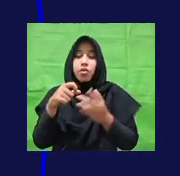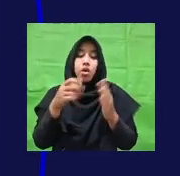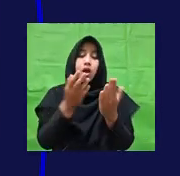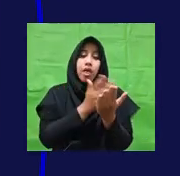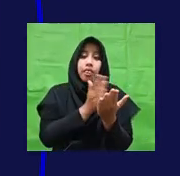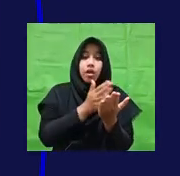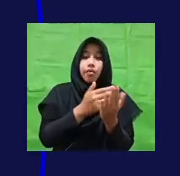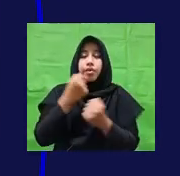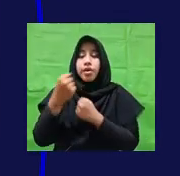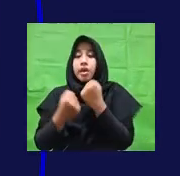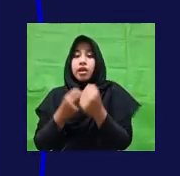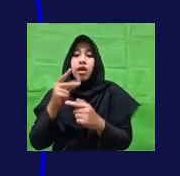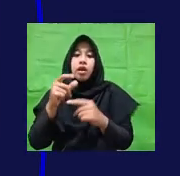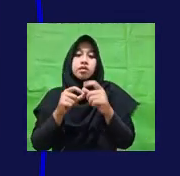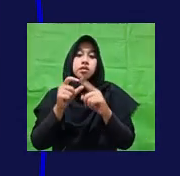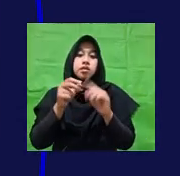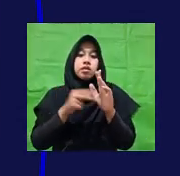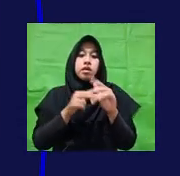Bursaris Artis.